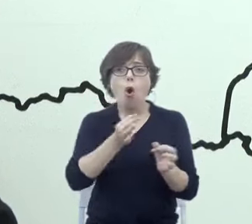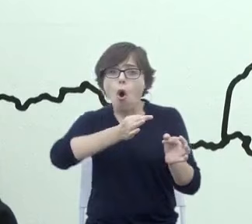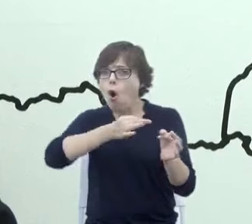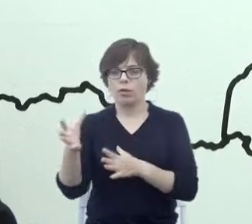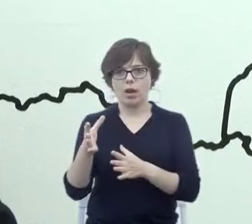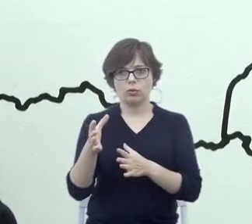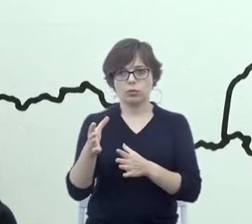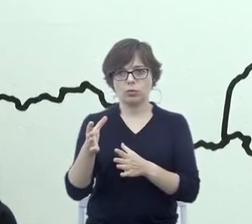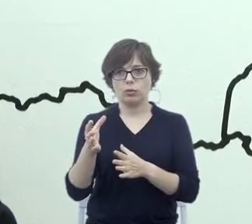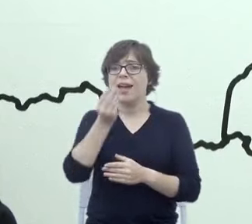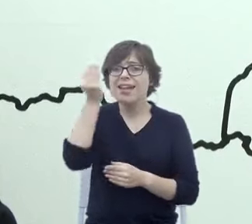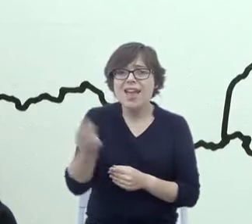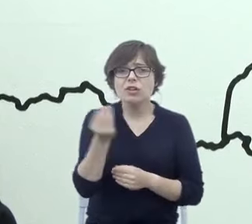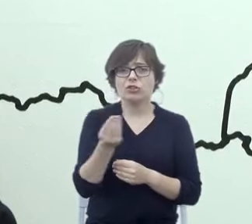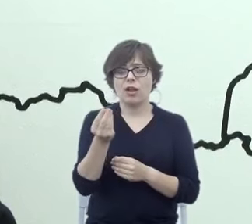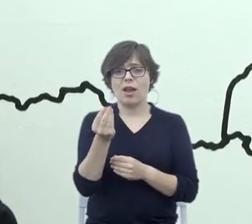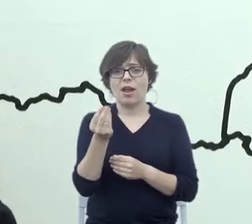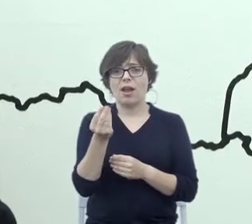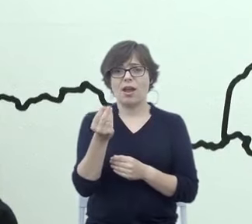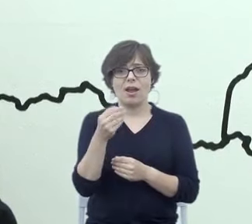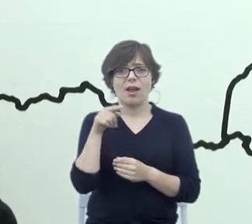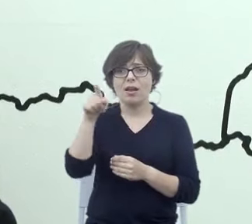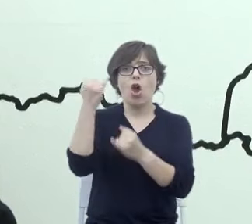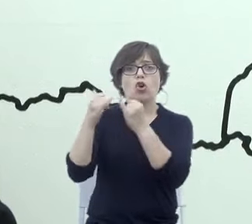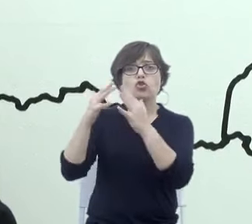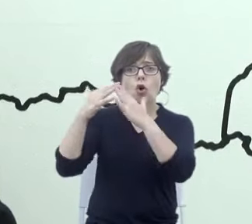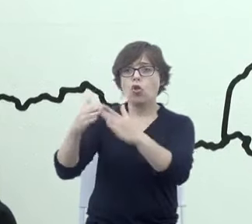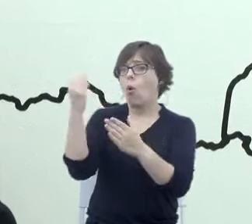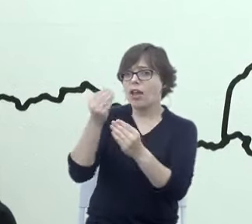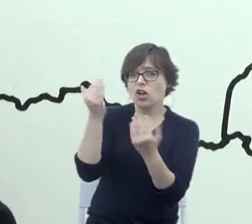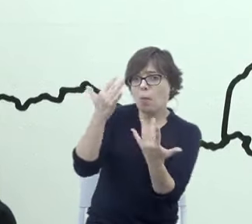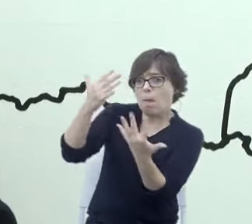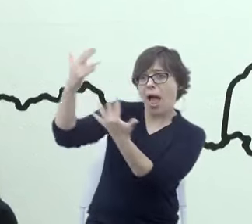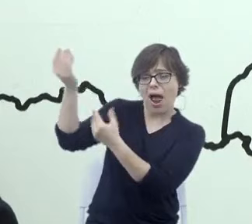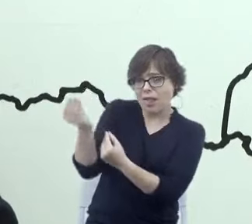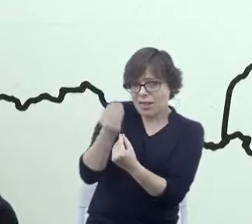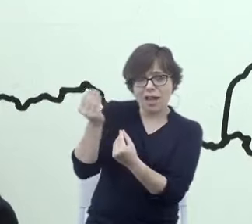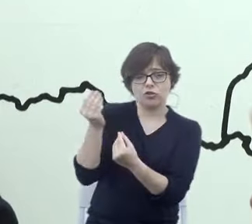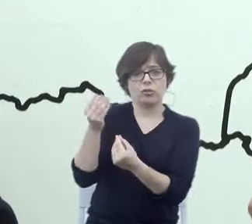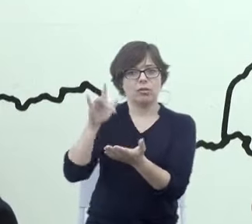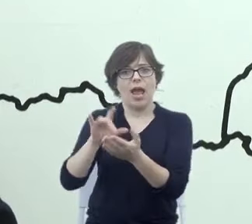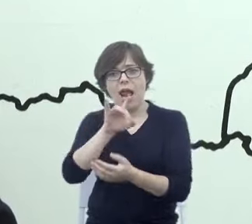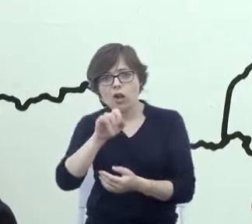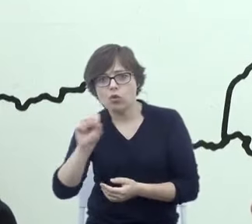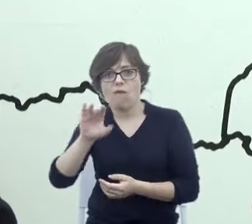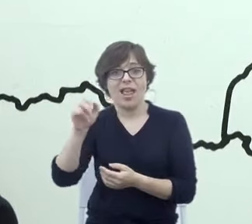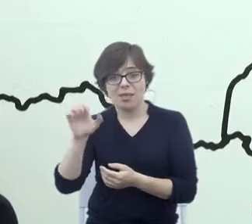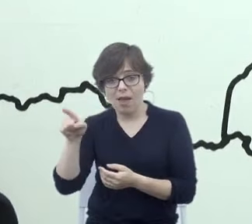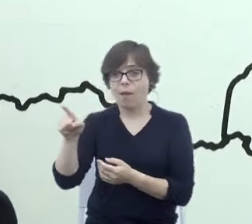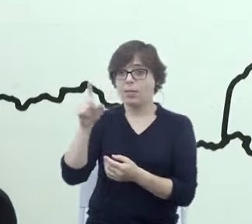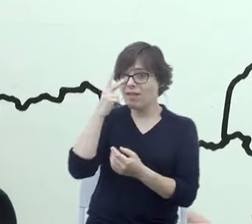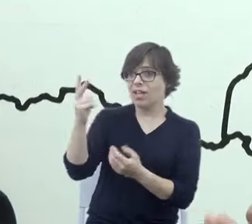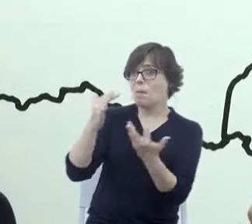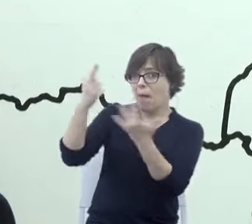od razu, jeszcze gdy palą się te stodoły w Radziłowie i w Jedwabnym, już sięgają po